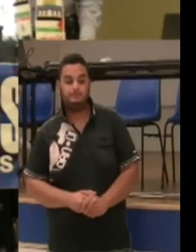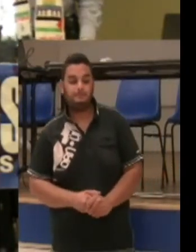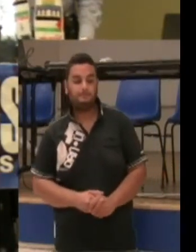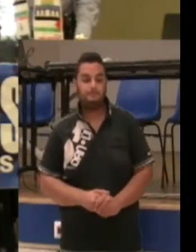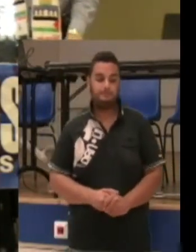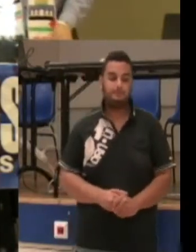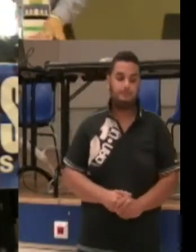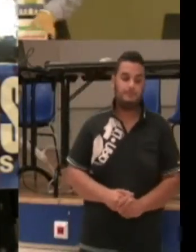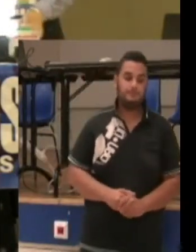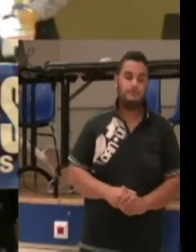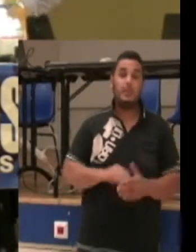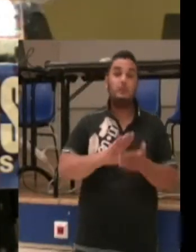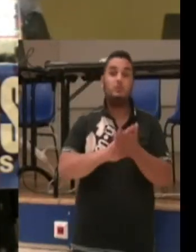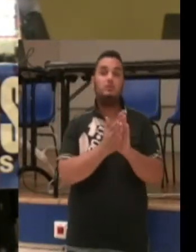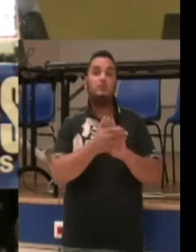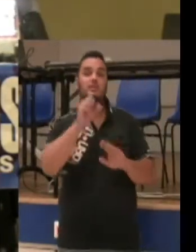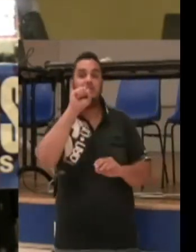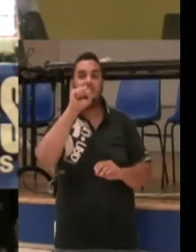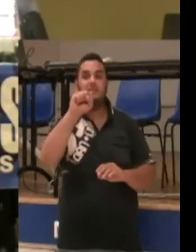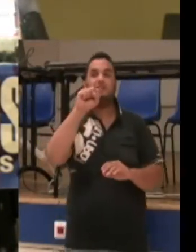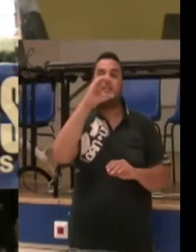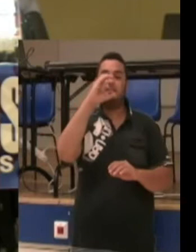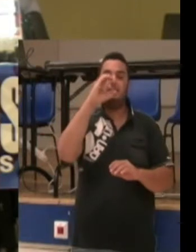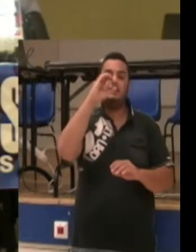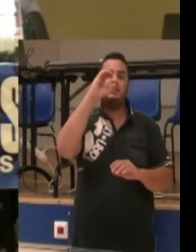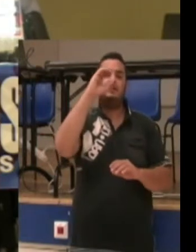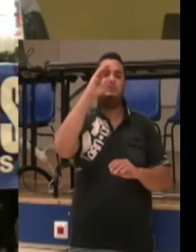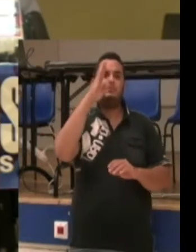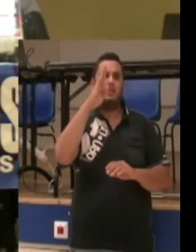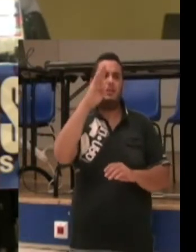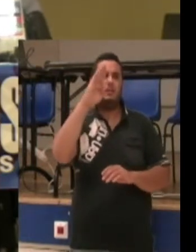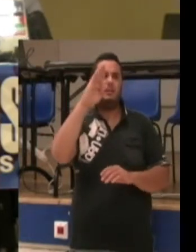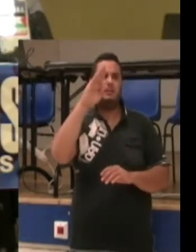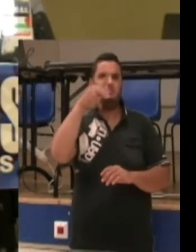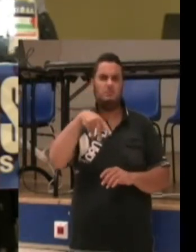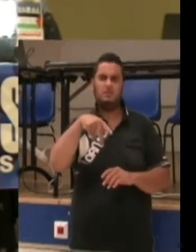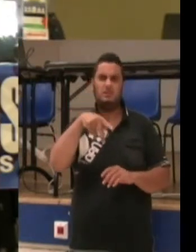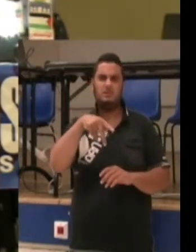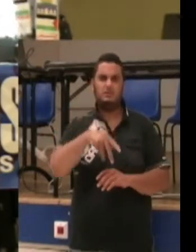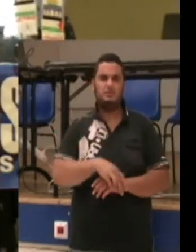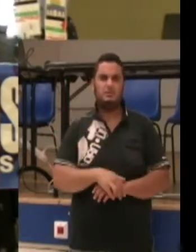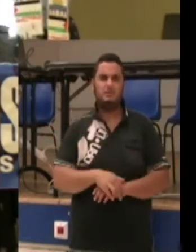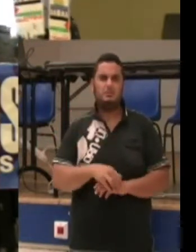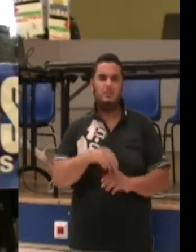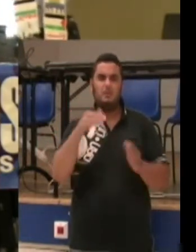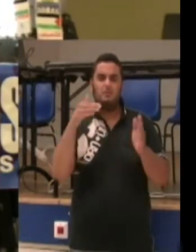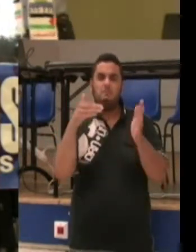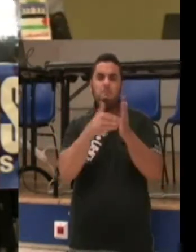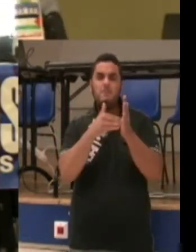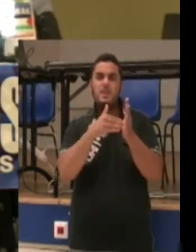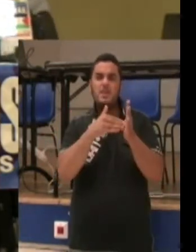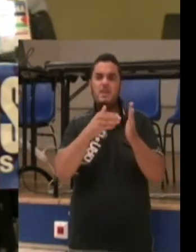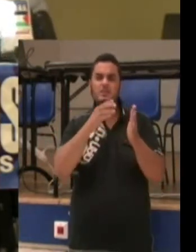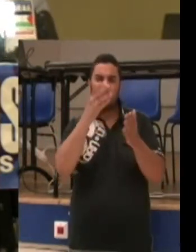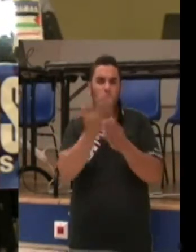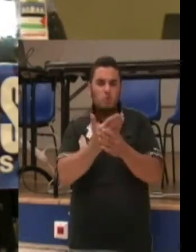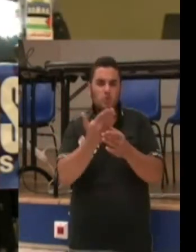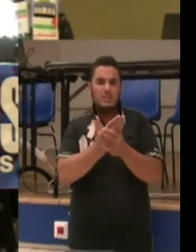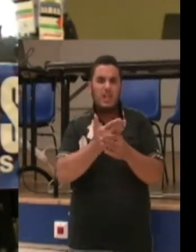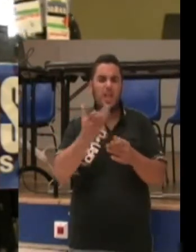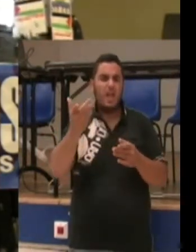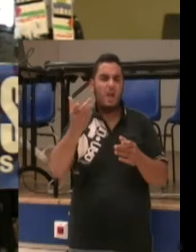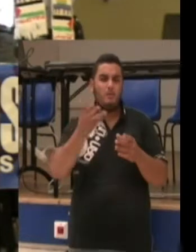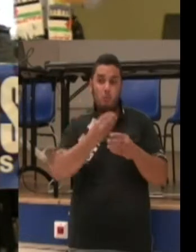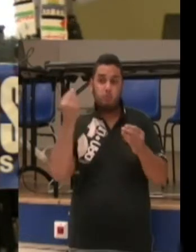Association CBSP actuellement parraine plus de 11 000 dossiers entre orphelins, enfants,